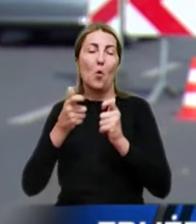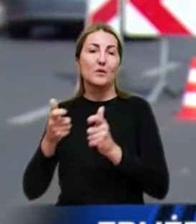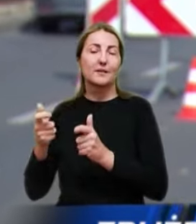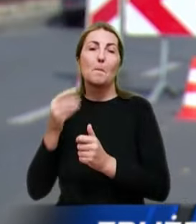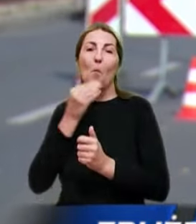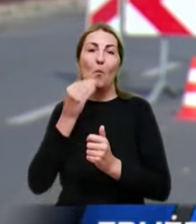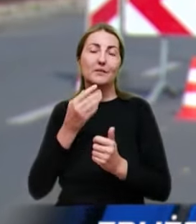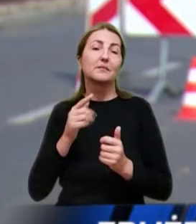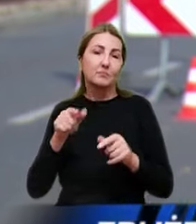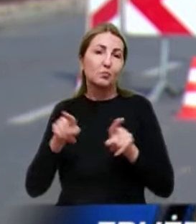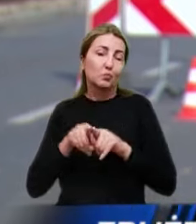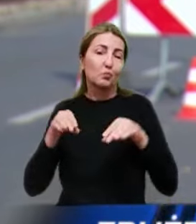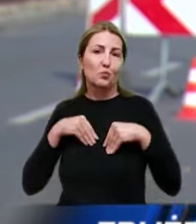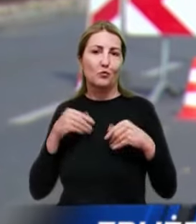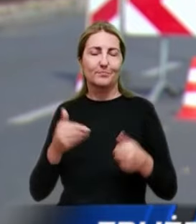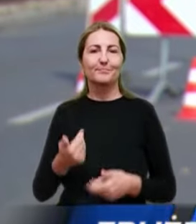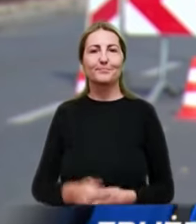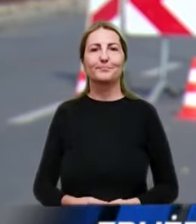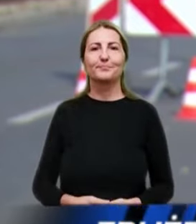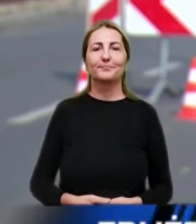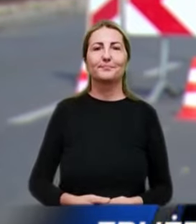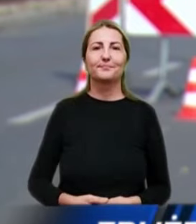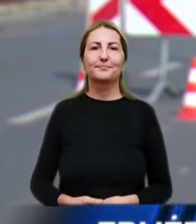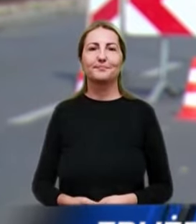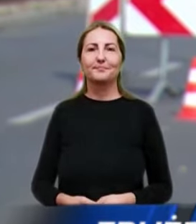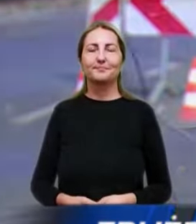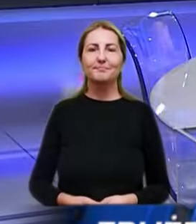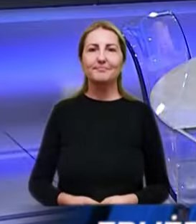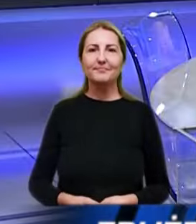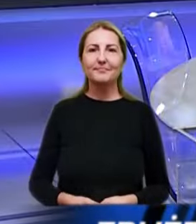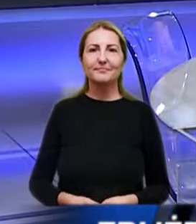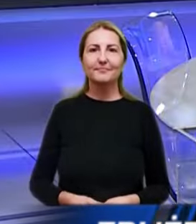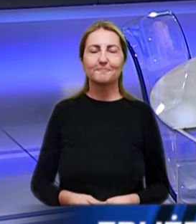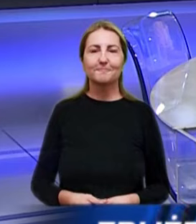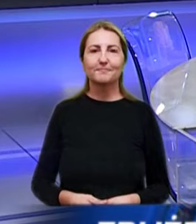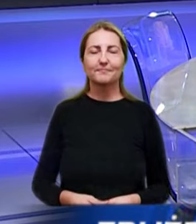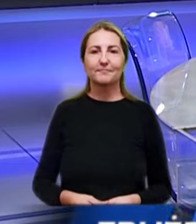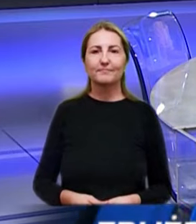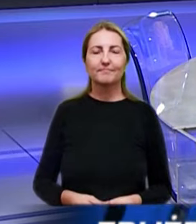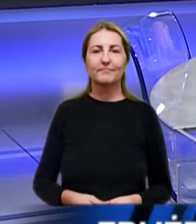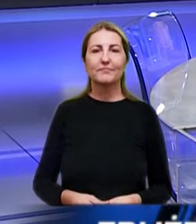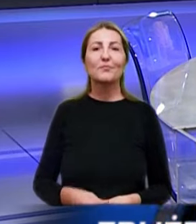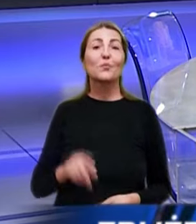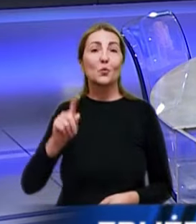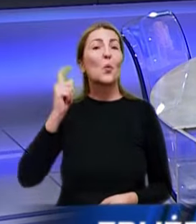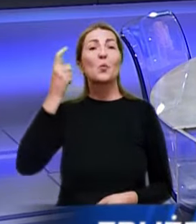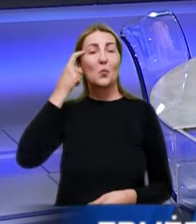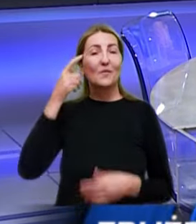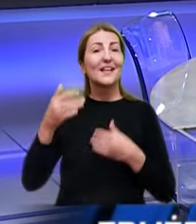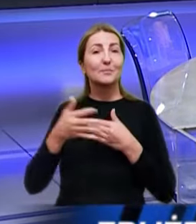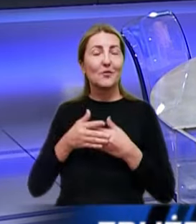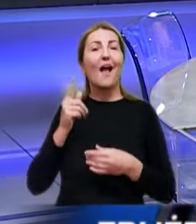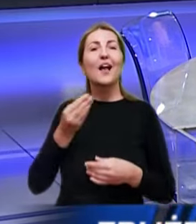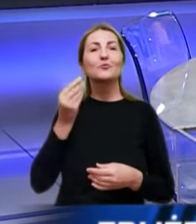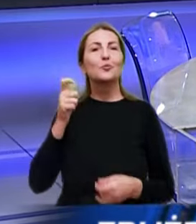także wchodzi w grę. Z Bydgoszczy dla zbliżeń Błażej Karczmarczyk. To jest główne wydanie zbliżeń. Zobaczmy, co jeszcze przed